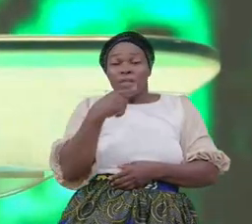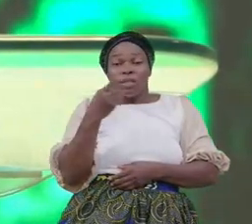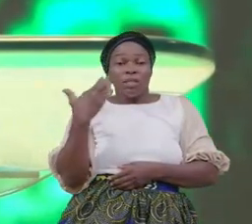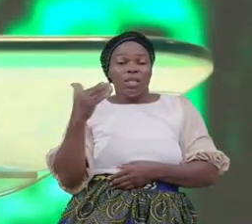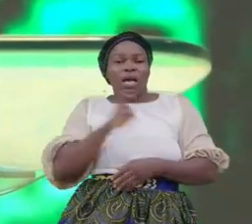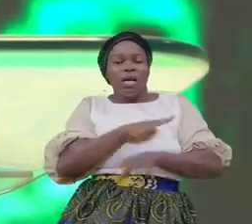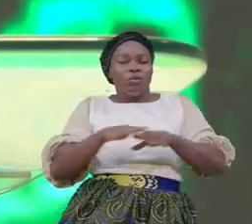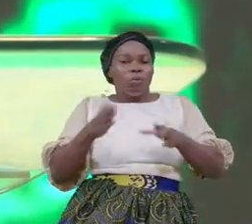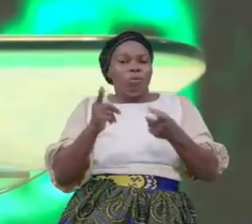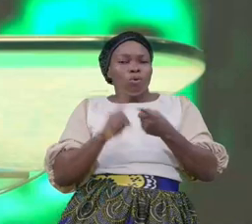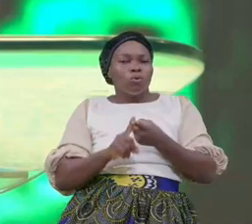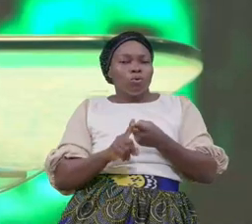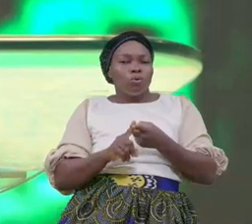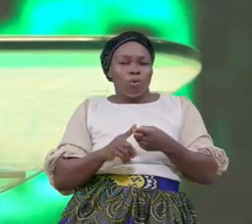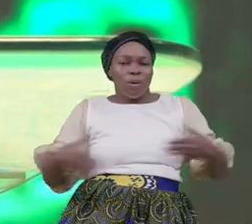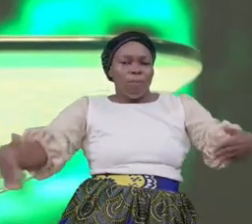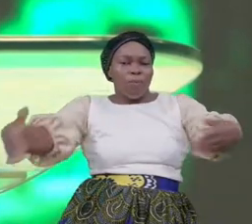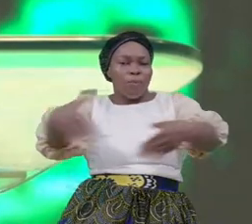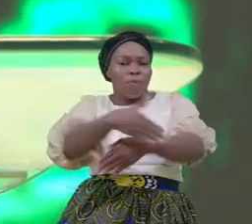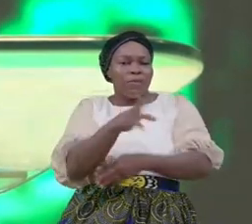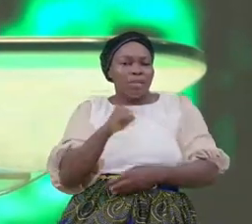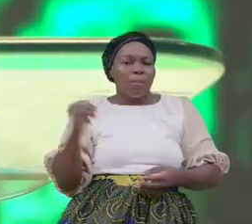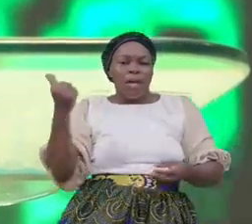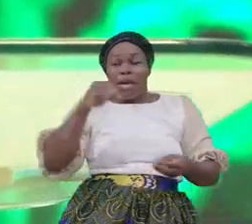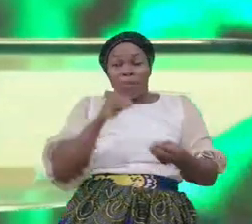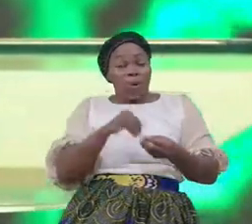êtes des gens au cou roide, vous êtes